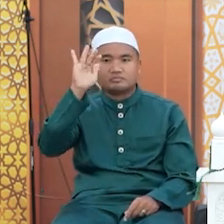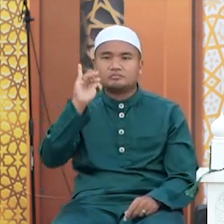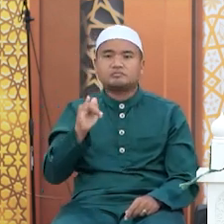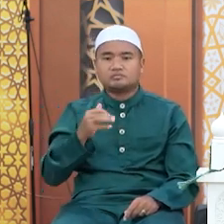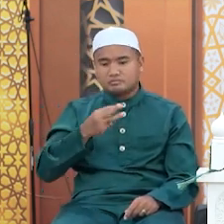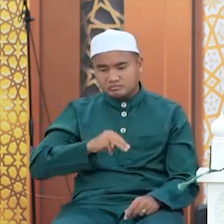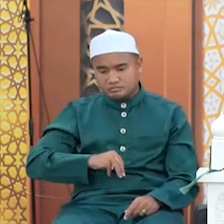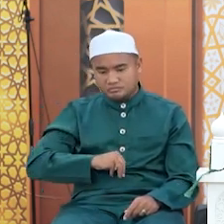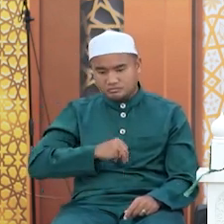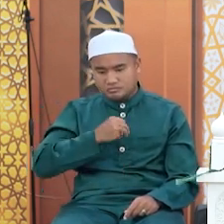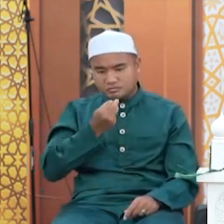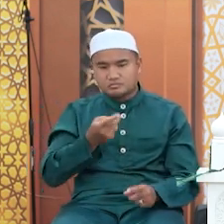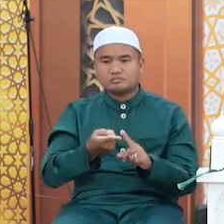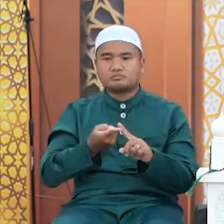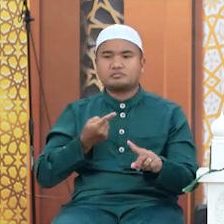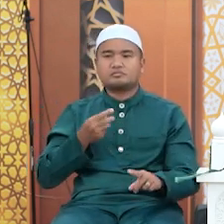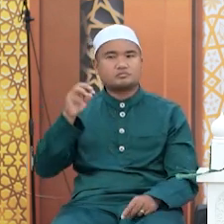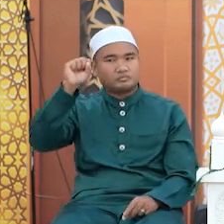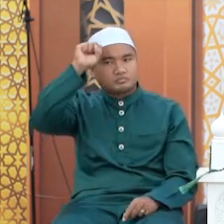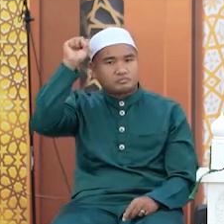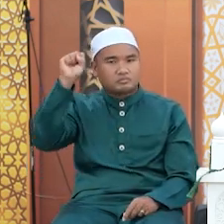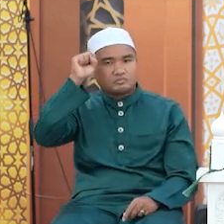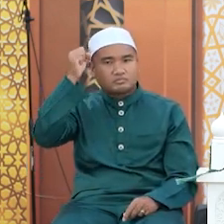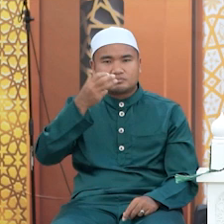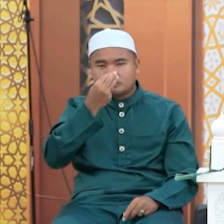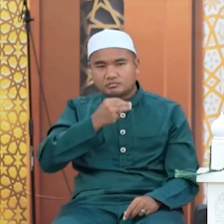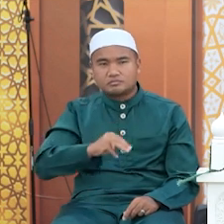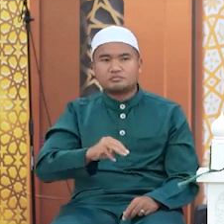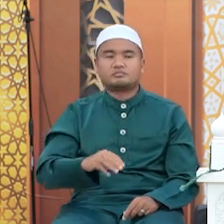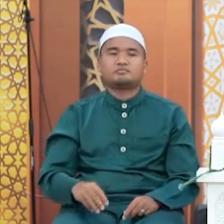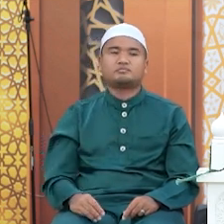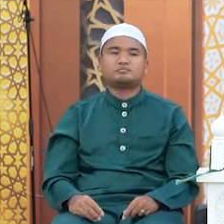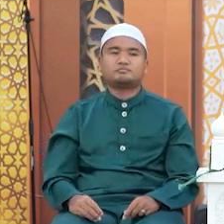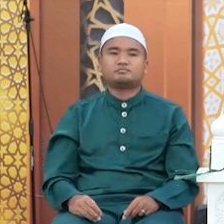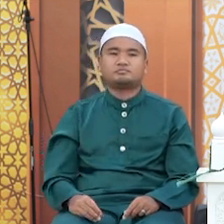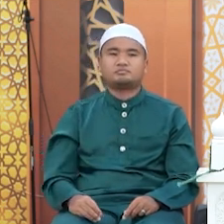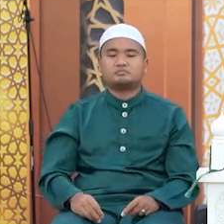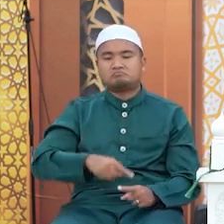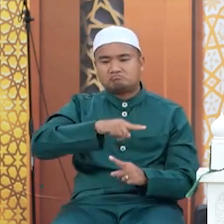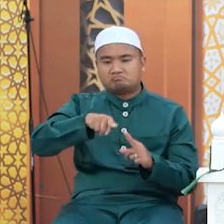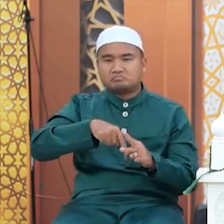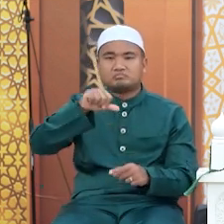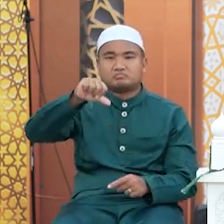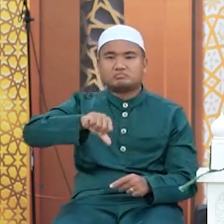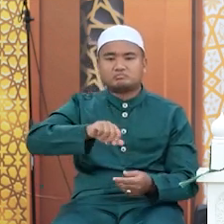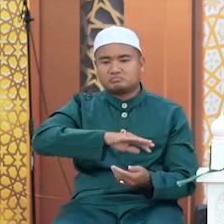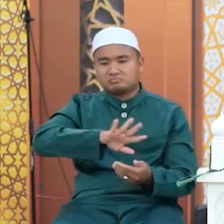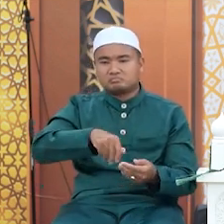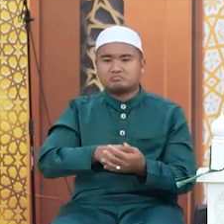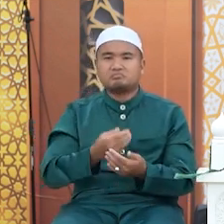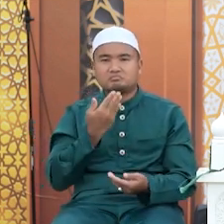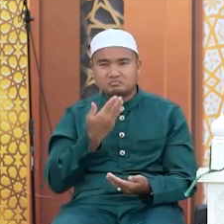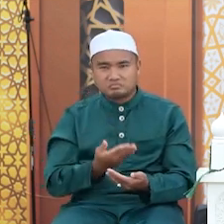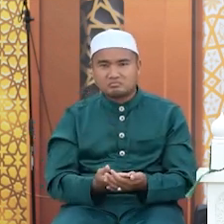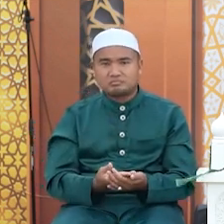mulia. Kalau orang mulia masa menang tu kamain something, nak bunuh